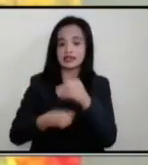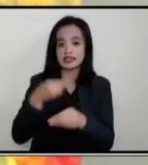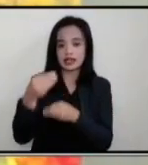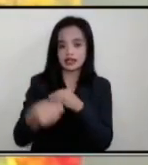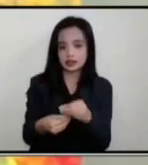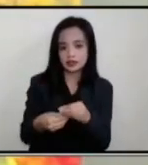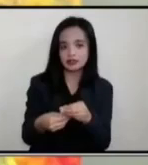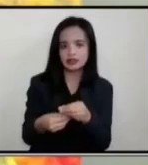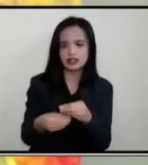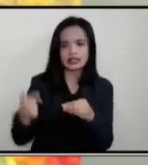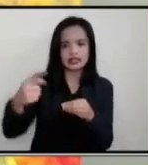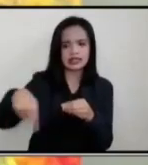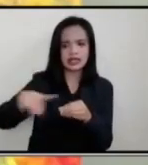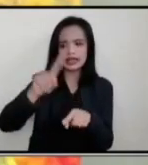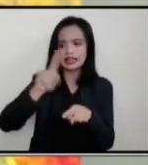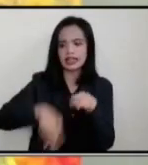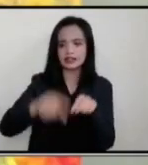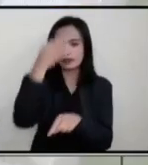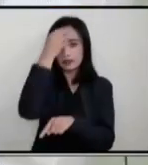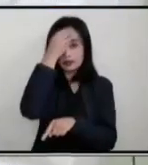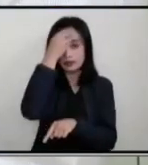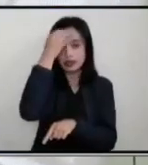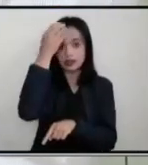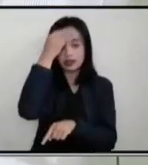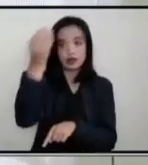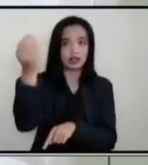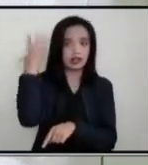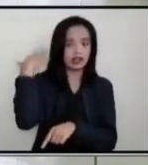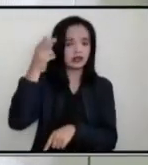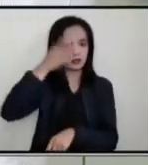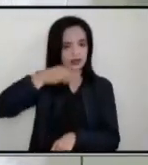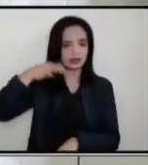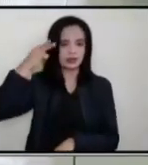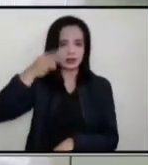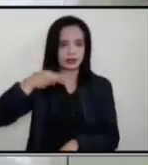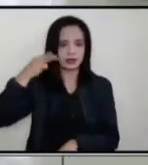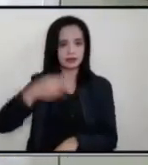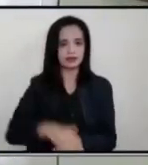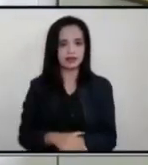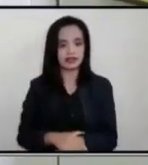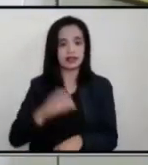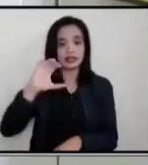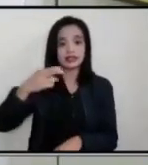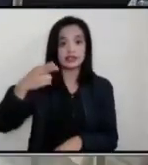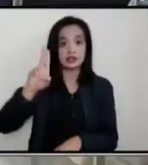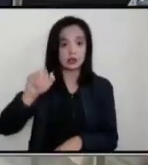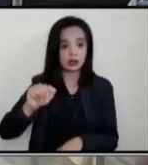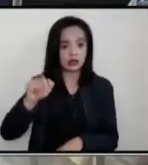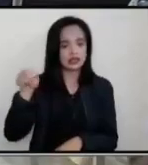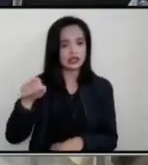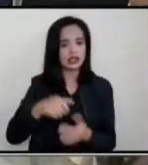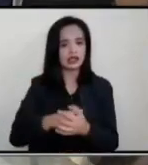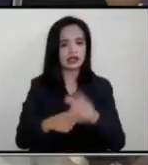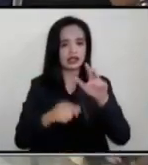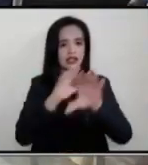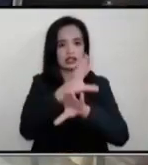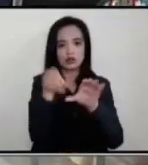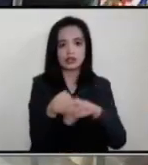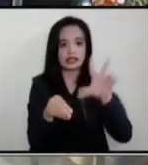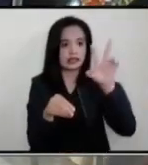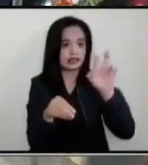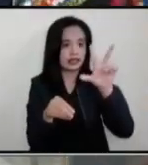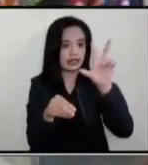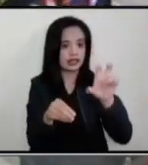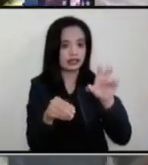pwedeng kalimutan ang history natin. Isa lamang si Chua sa mahigit na 300 artists, filmmakers, designers